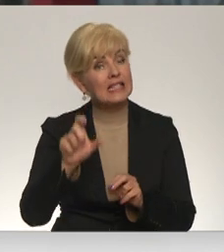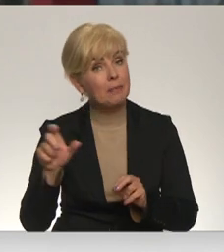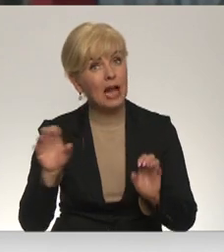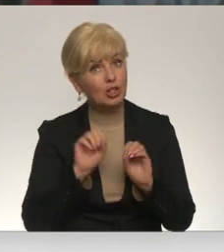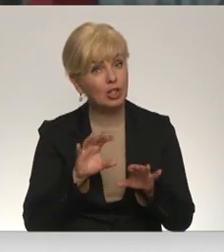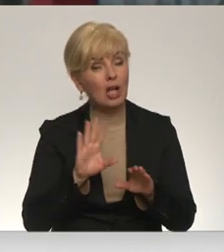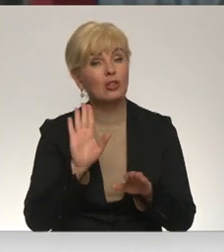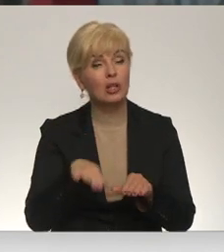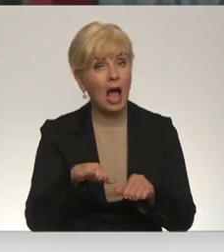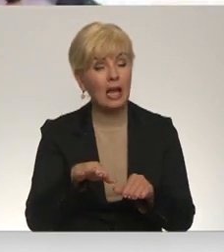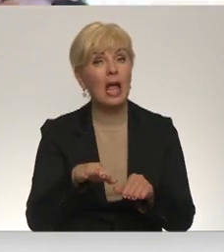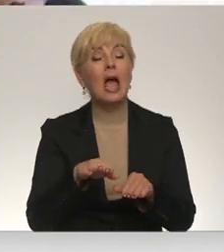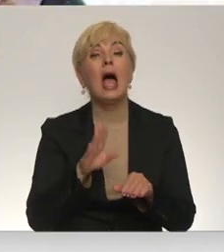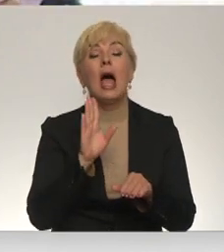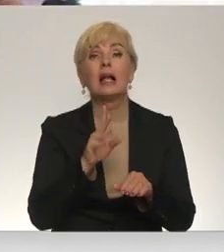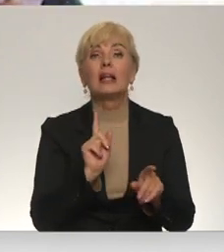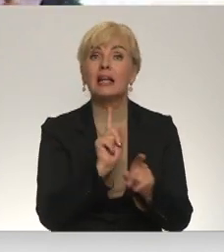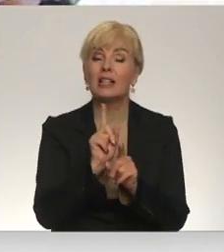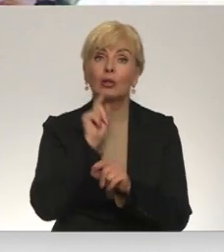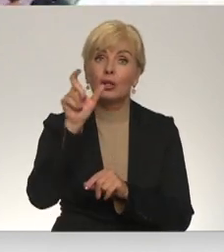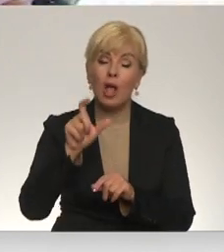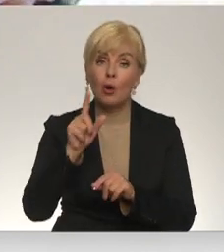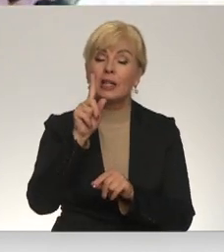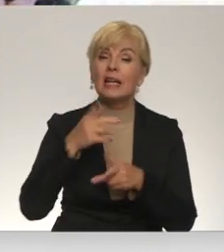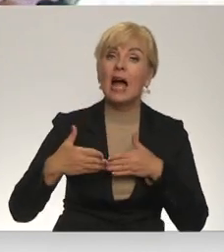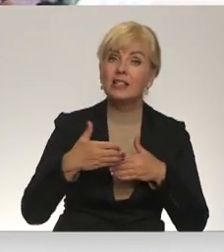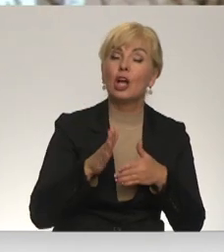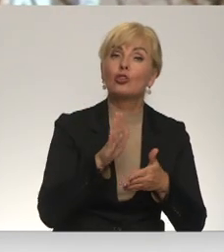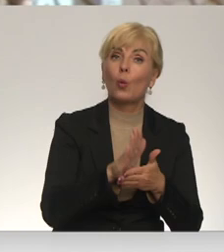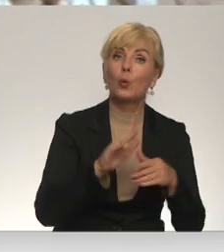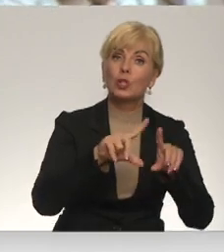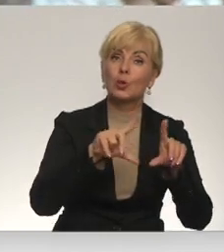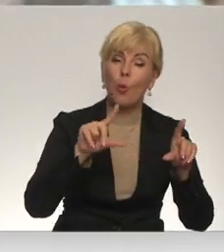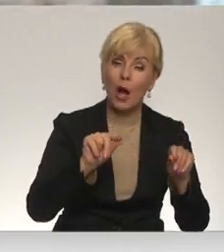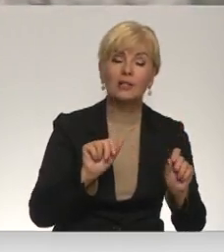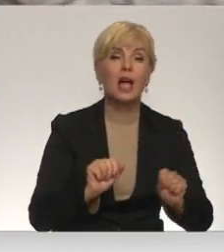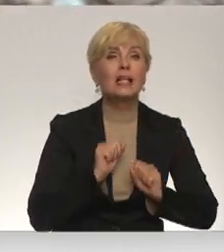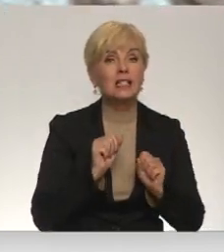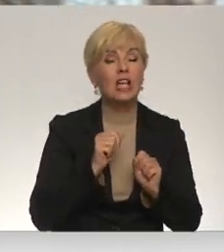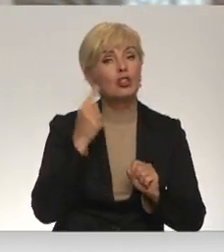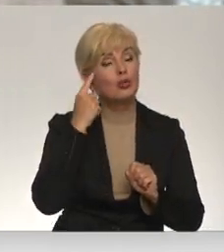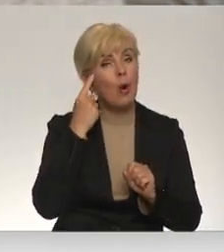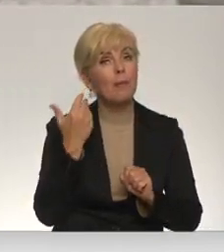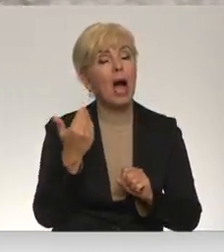visus jauniešus, ceļš pie viņiem ir caur skolām. Tāpēc aicina arī tām censties pēc iespējas vairāk domāt par bērna